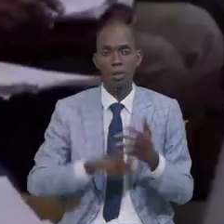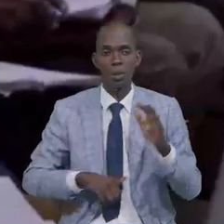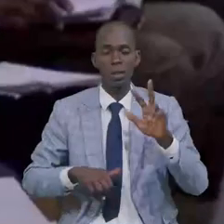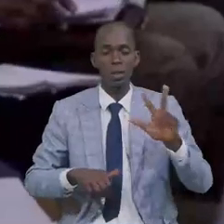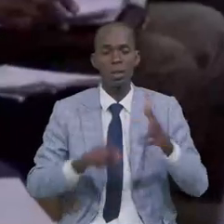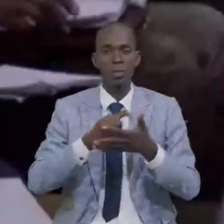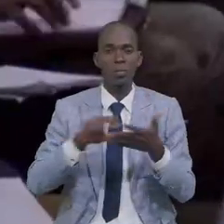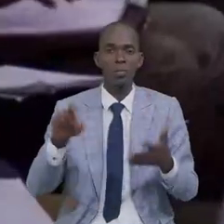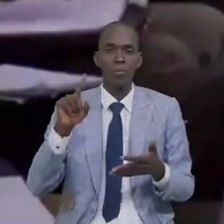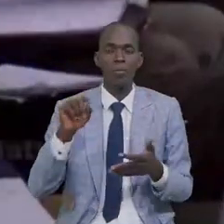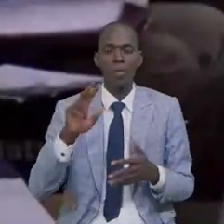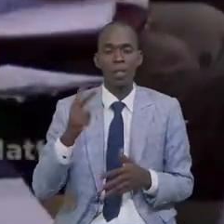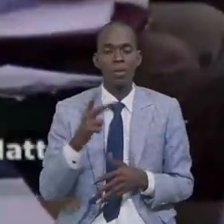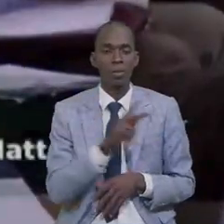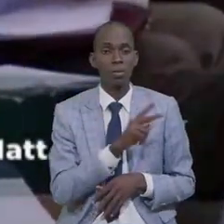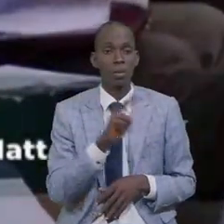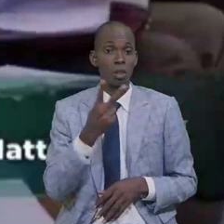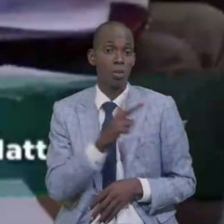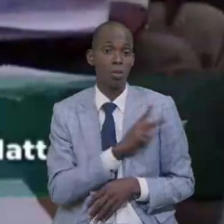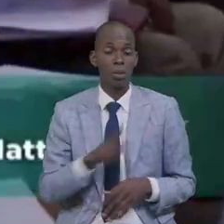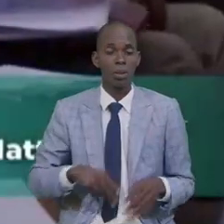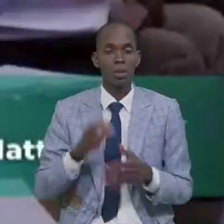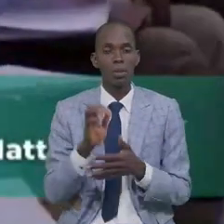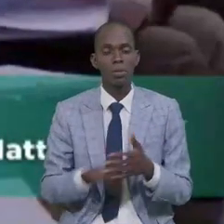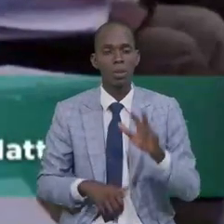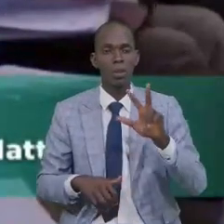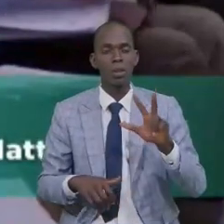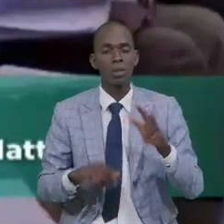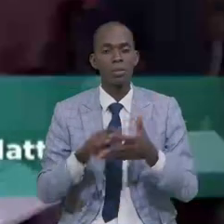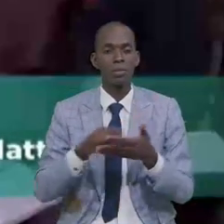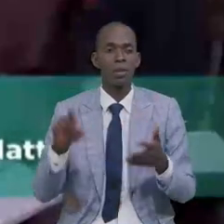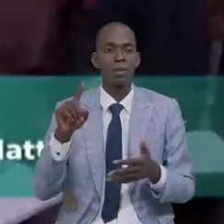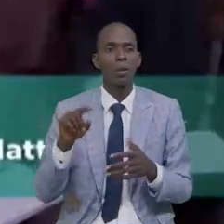3, 11. En 2 Rois 3, 11.